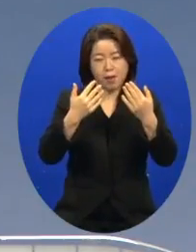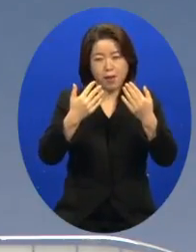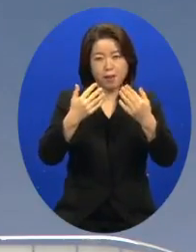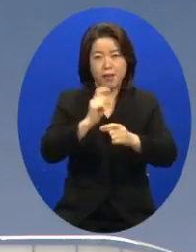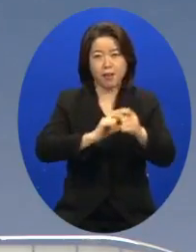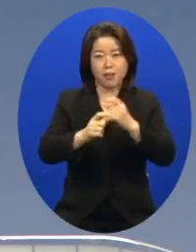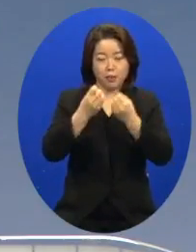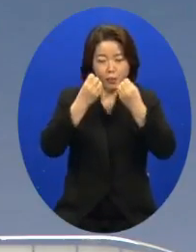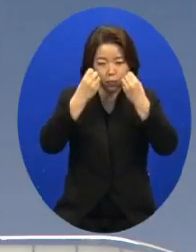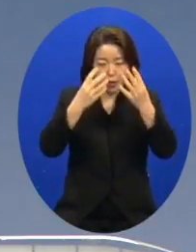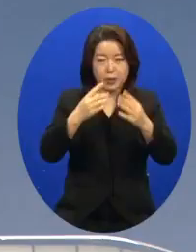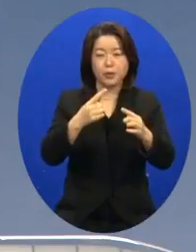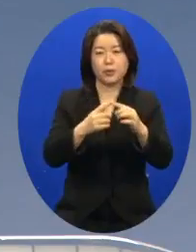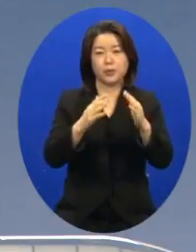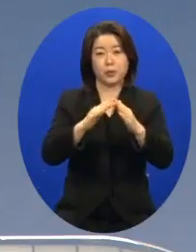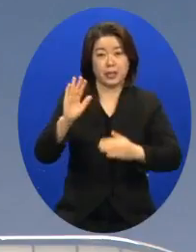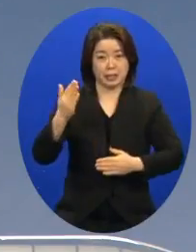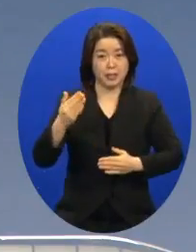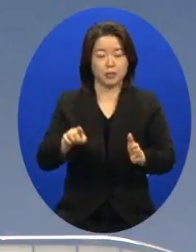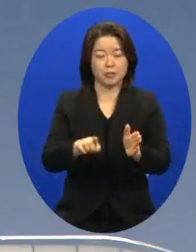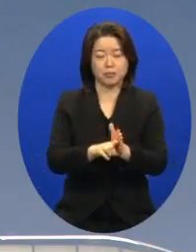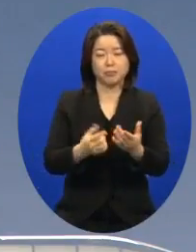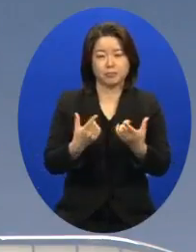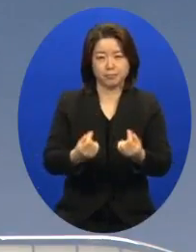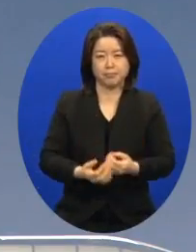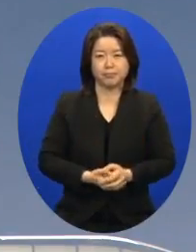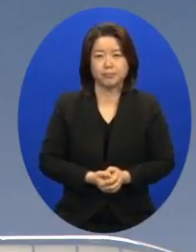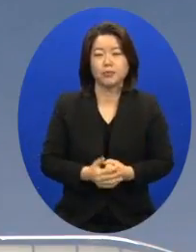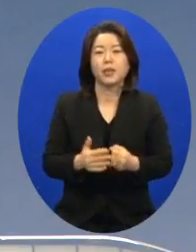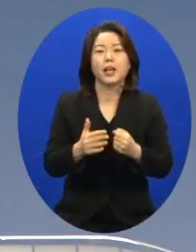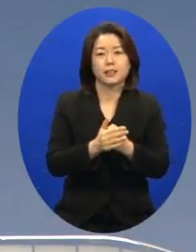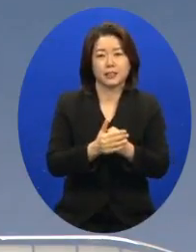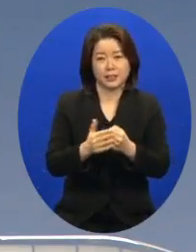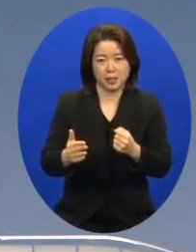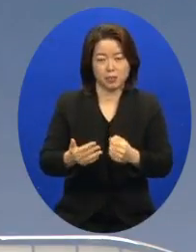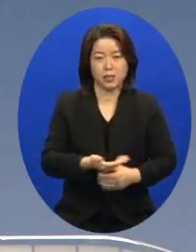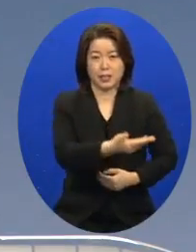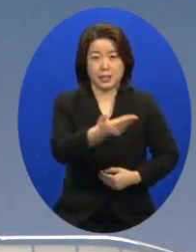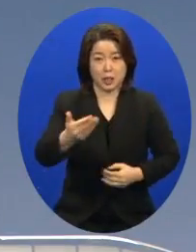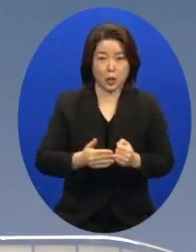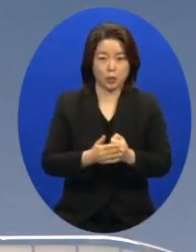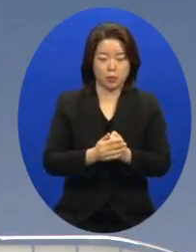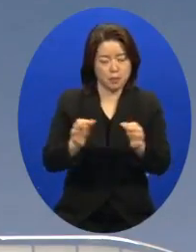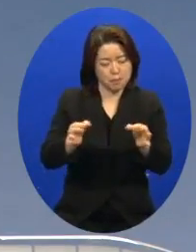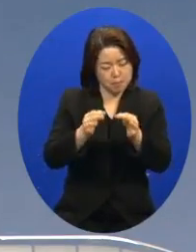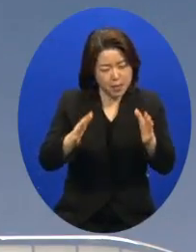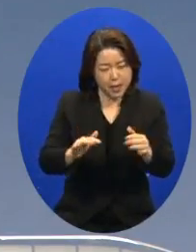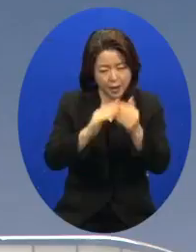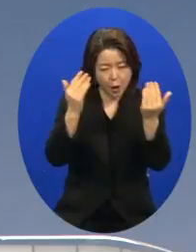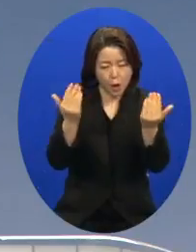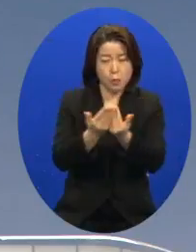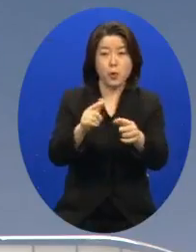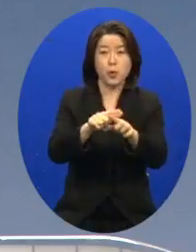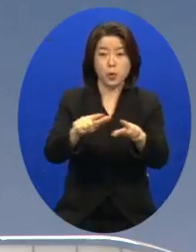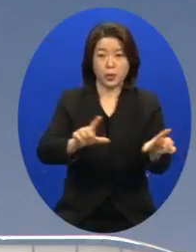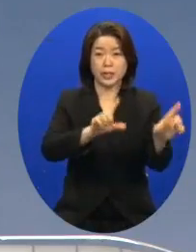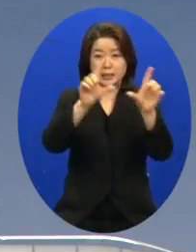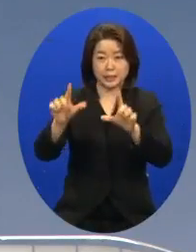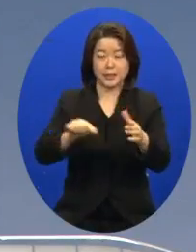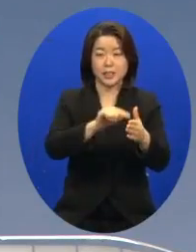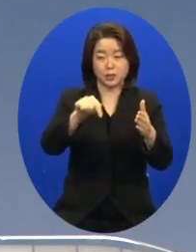정말 새로운 교회가 될 거라고 저는 믿습니다 그러므로 여러분 매 순간 모든 일상에서